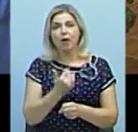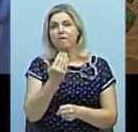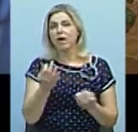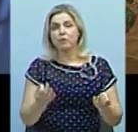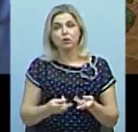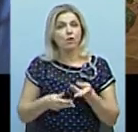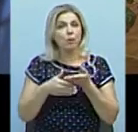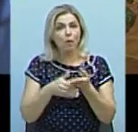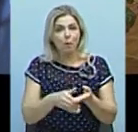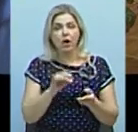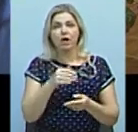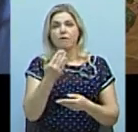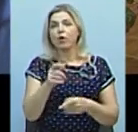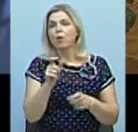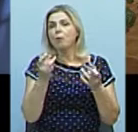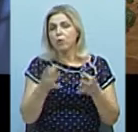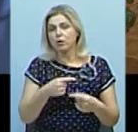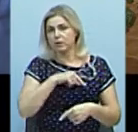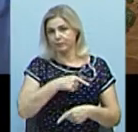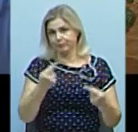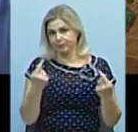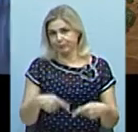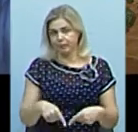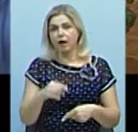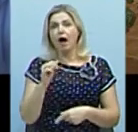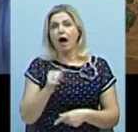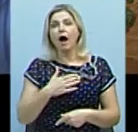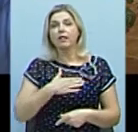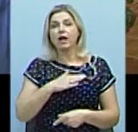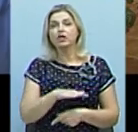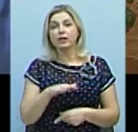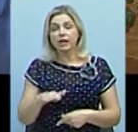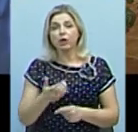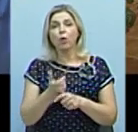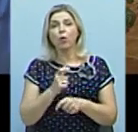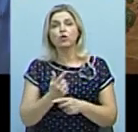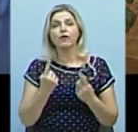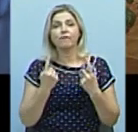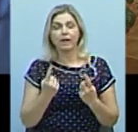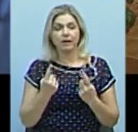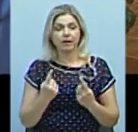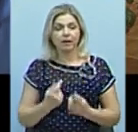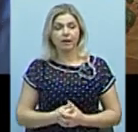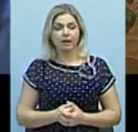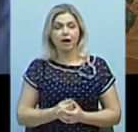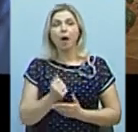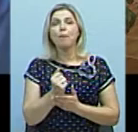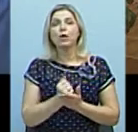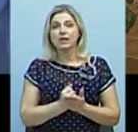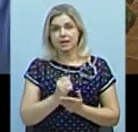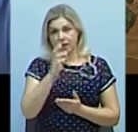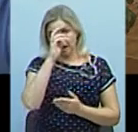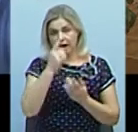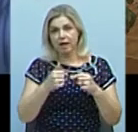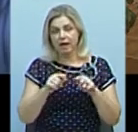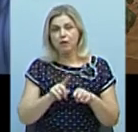і, як то кажуть, вони просто опускають руки. А наші діти аутичні – це дуже великий потенціал країни, тому